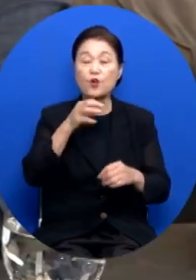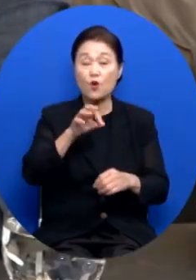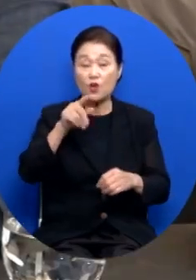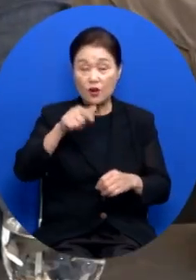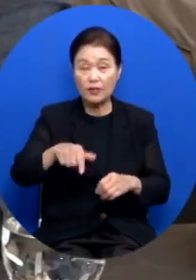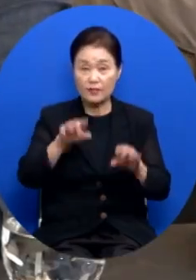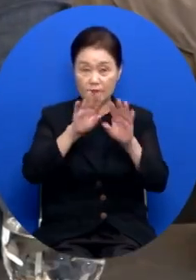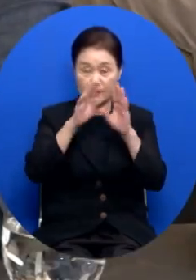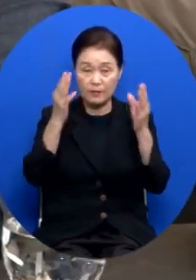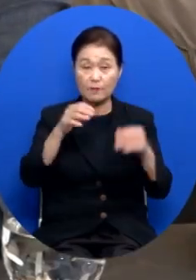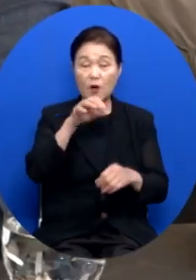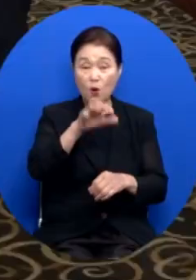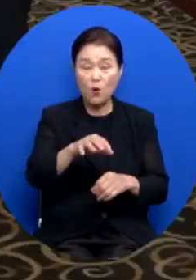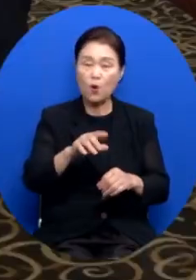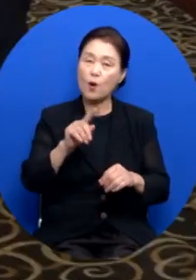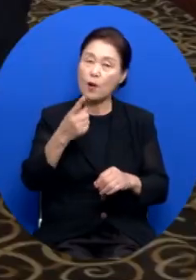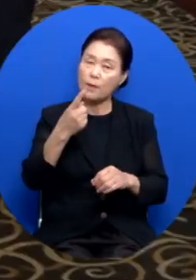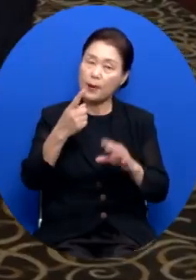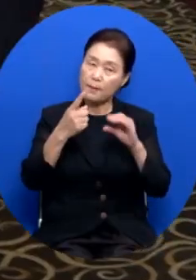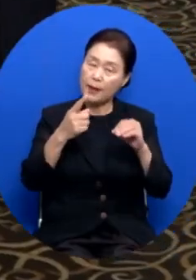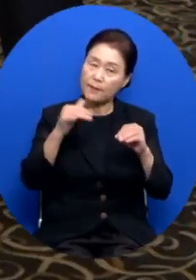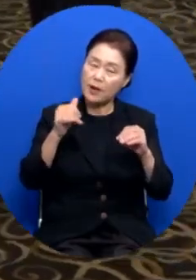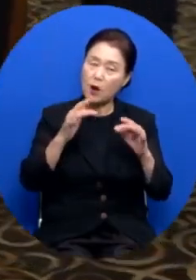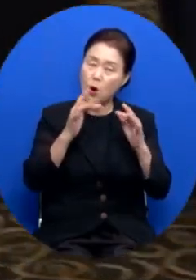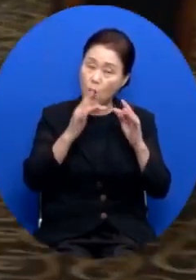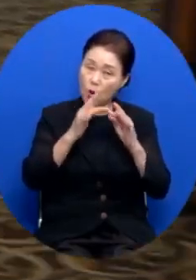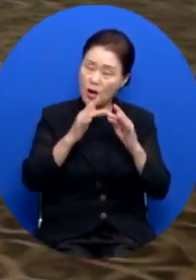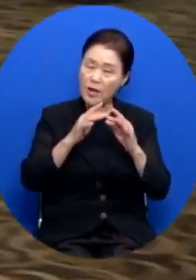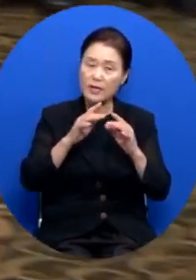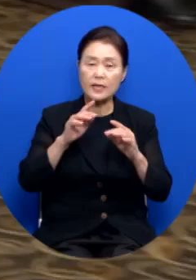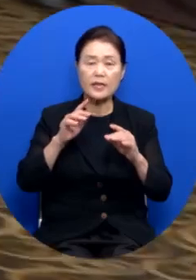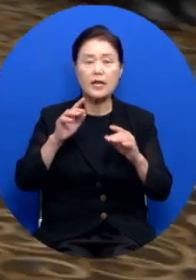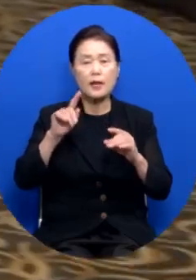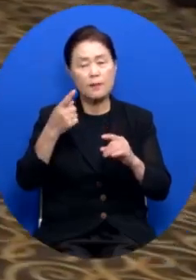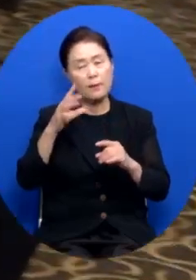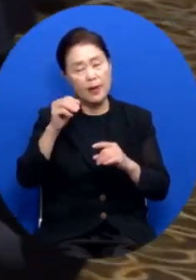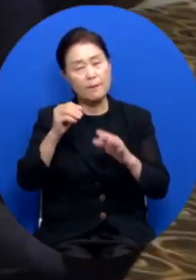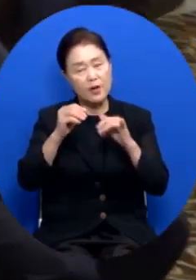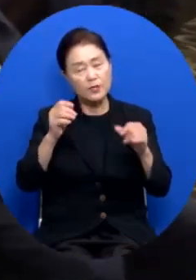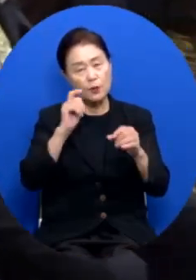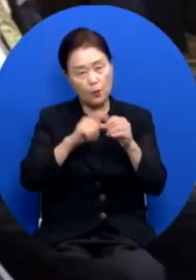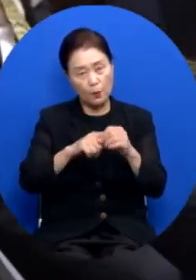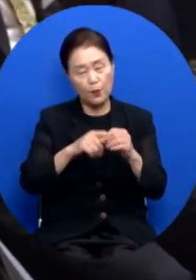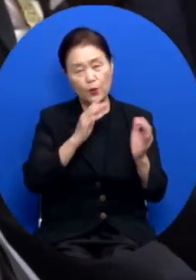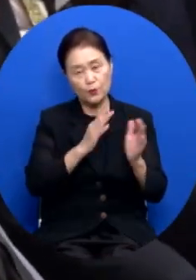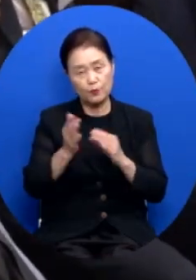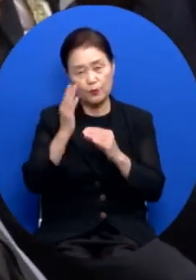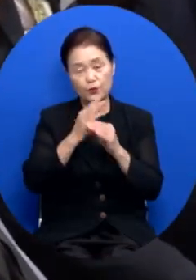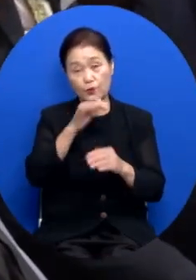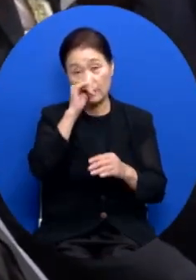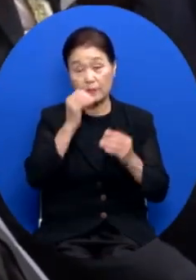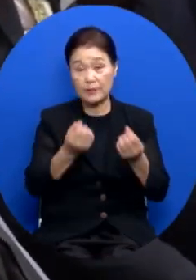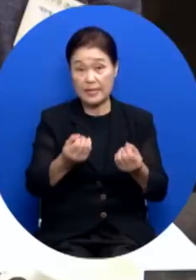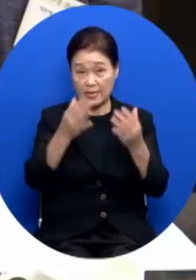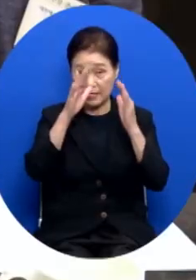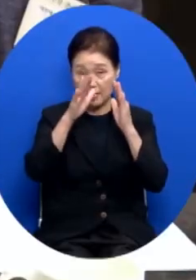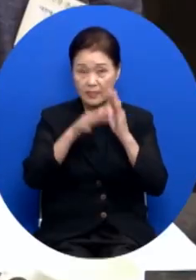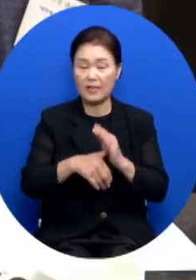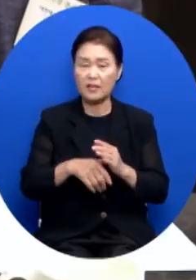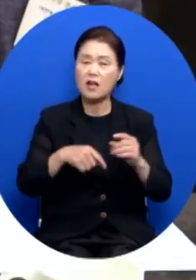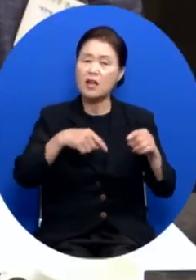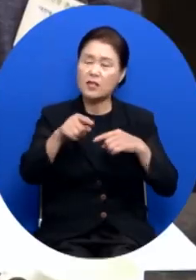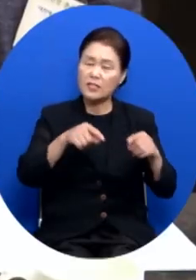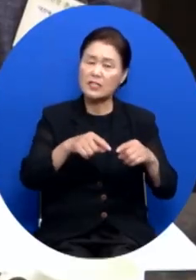개최하며 현장 100만 명, 온라인 100만 명을 목표로 준비하고 있습니다. 특히 이번 행사에는